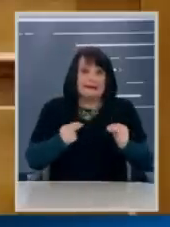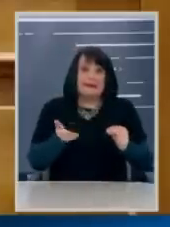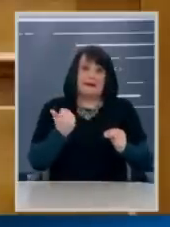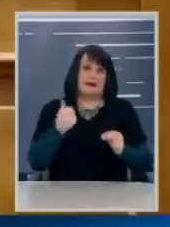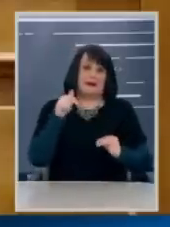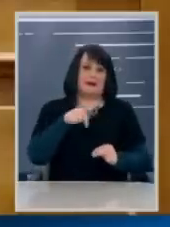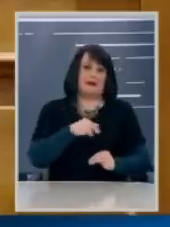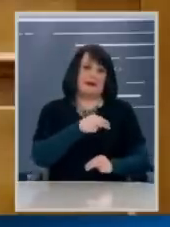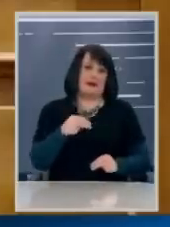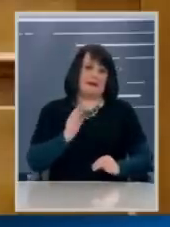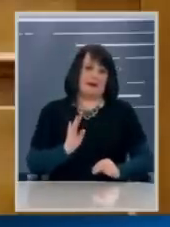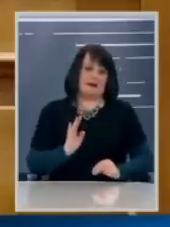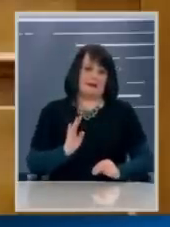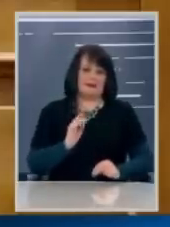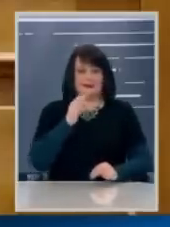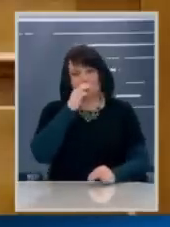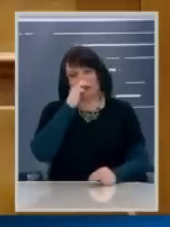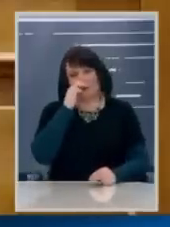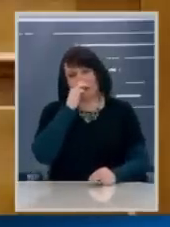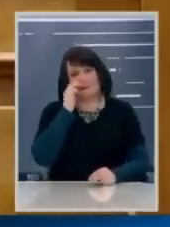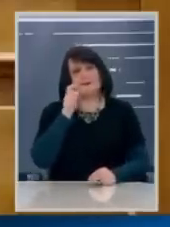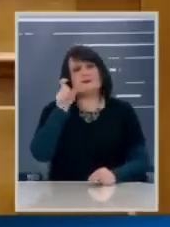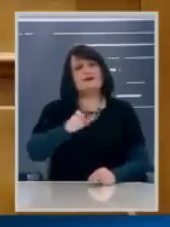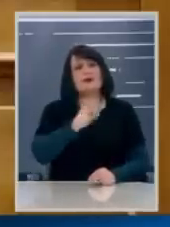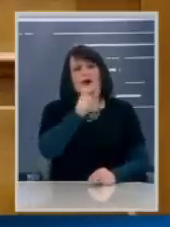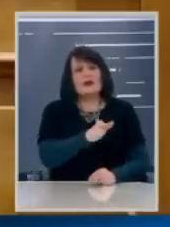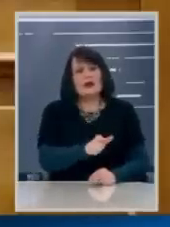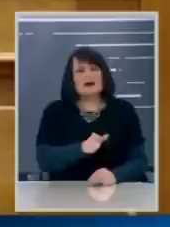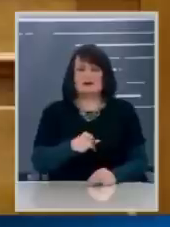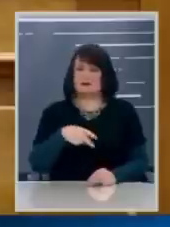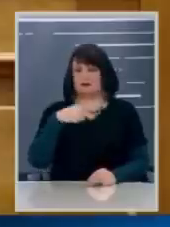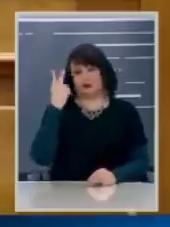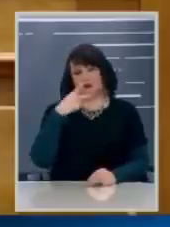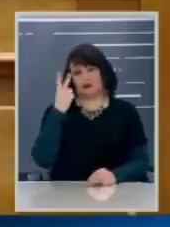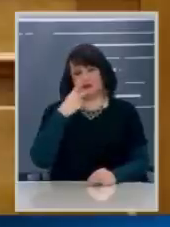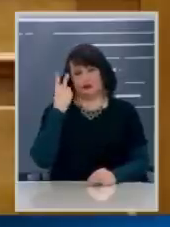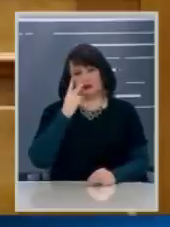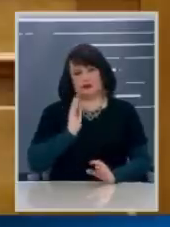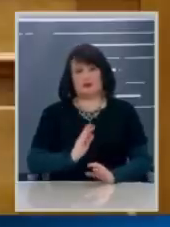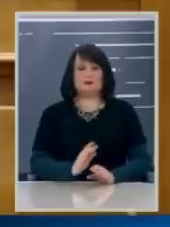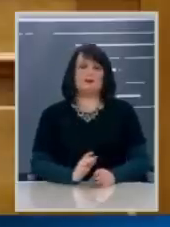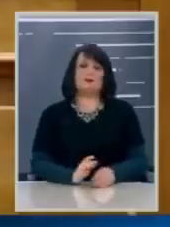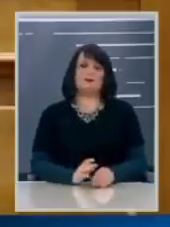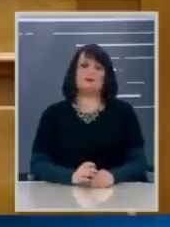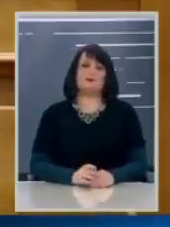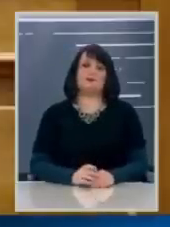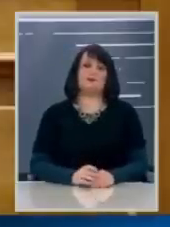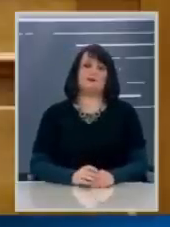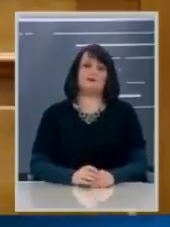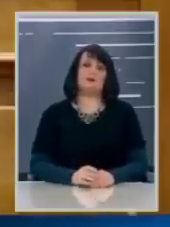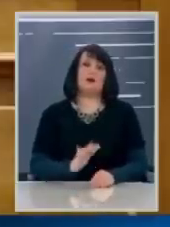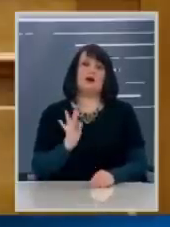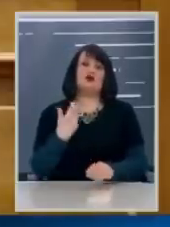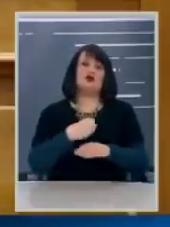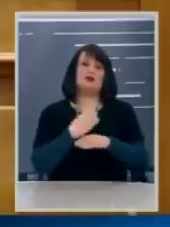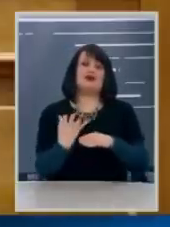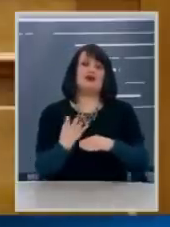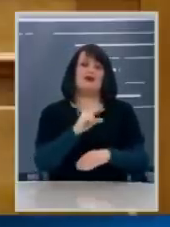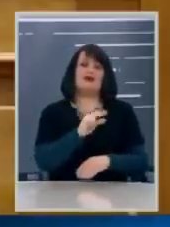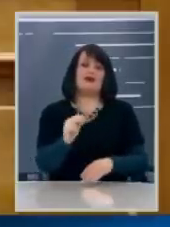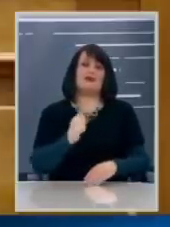των δημοσκοπήσεων. Και έτσι ο κάθε ένας θα μπορεί να κάνει ό,τι θέλει στον τόπο αυτό. Εκτός αν έχετε κι εσείς του Πασόκ την παλιά